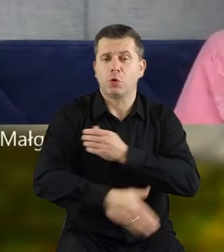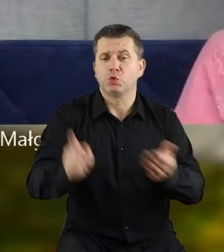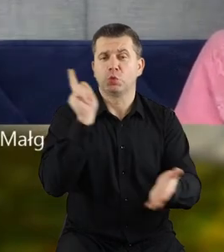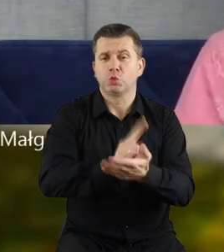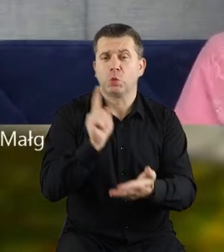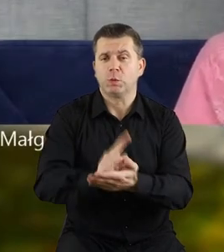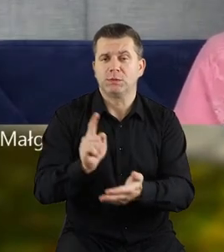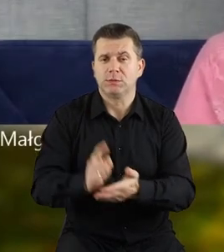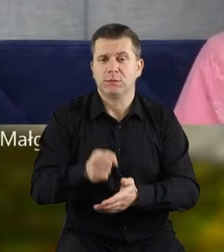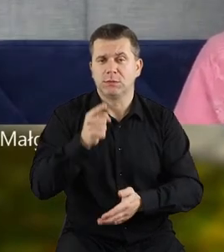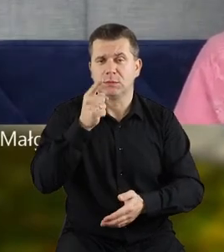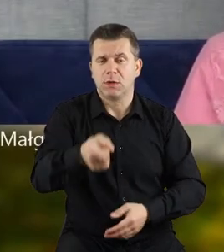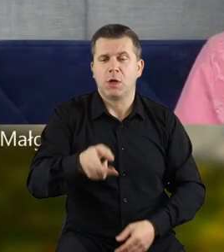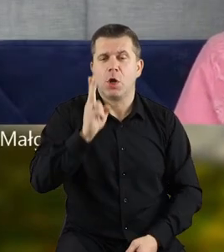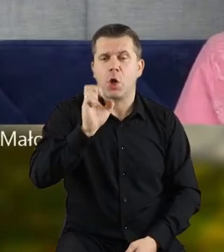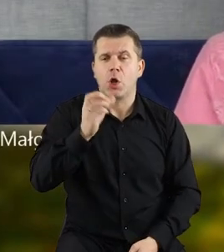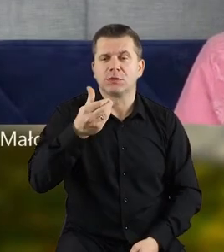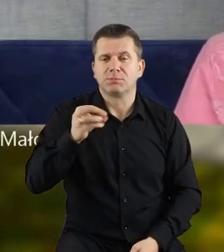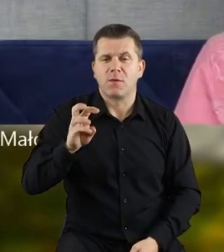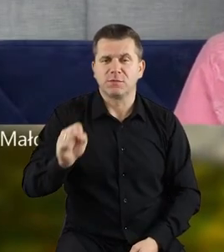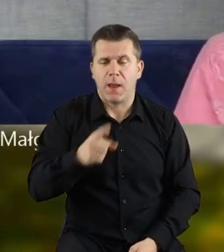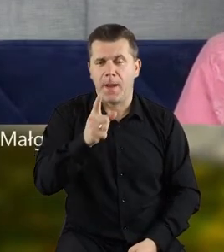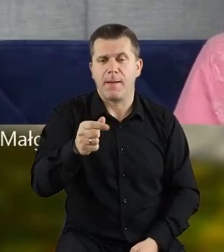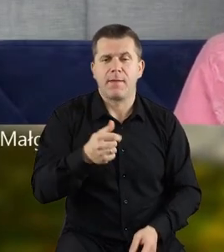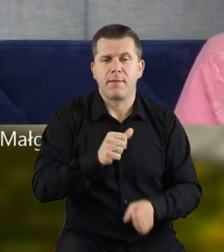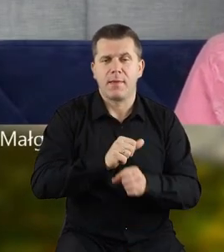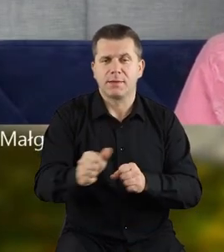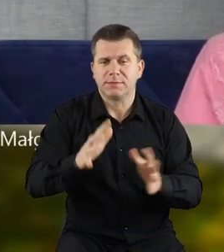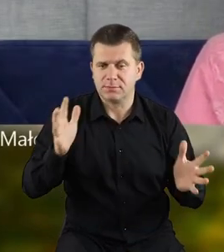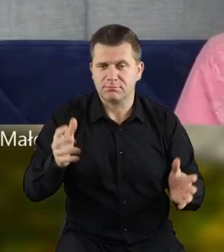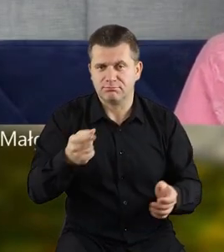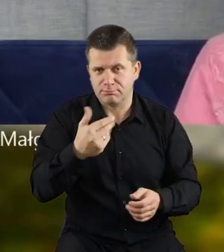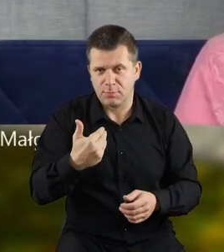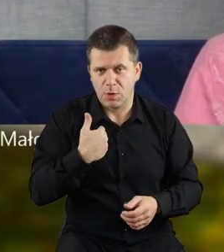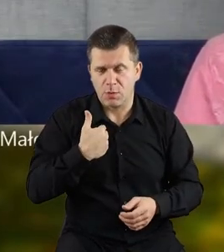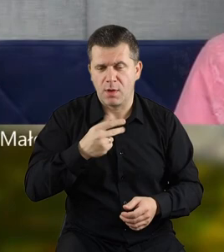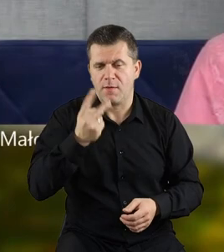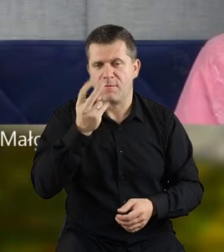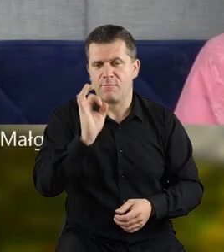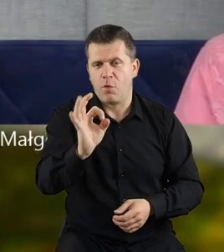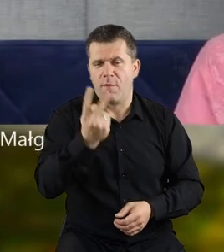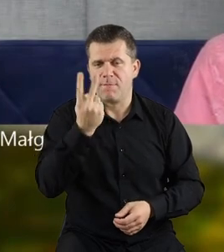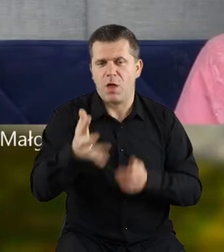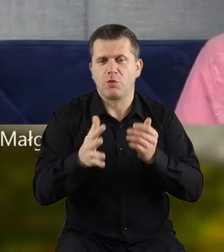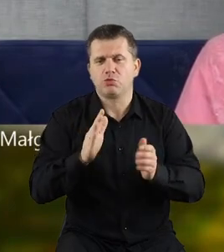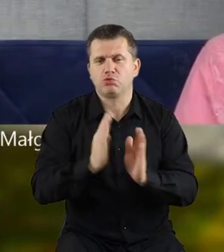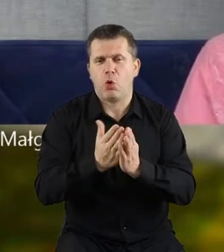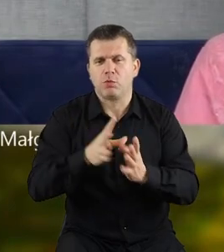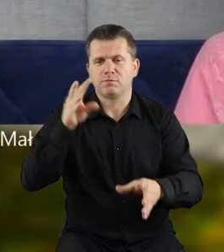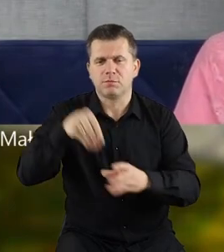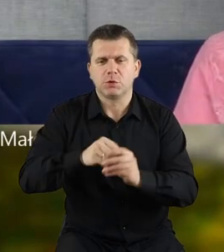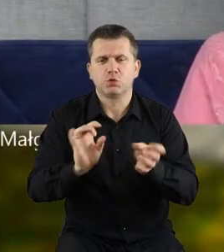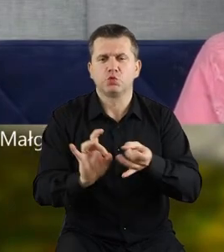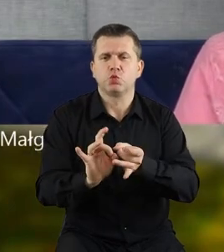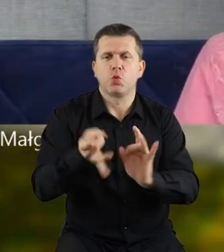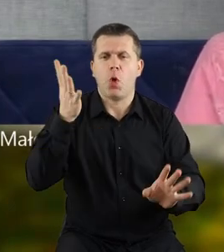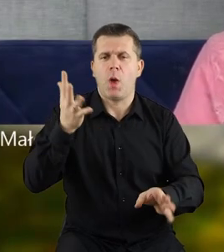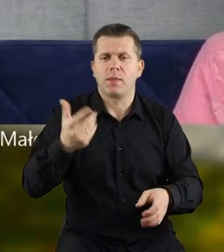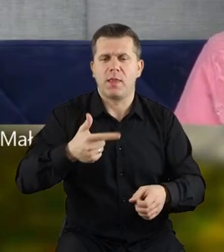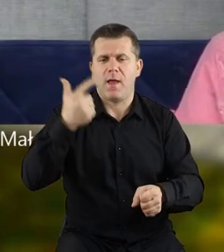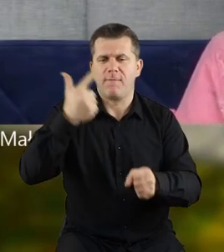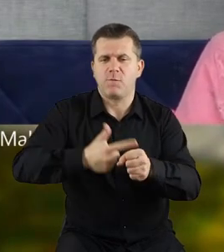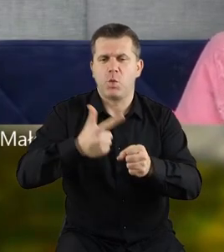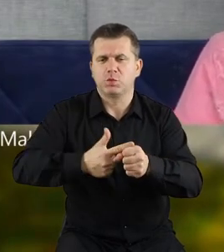Ostatnim sukcesem Basi Kosmowskiej jest znalezienie się dwóch jej książek w